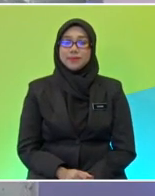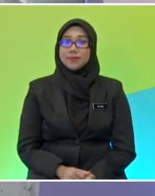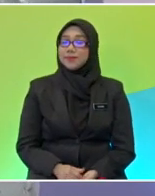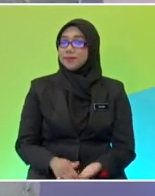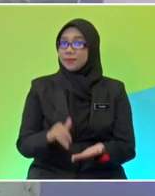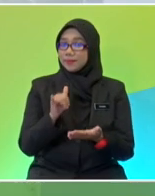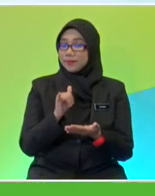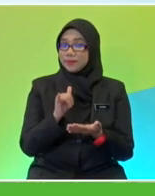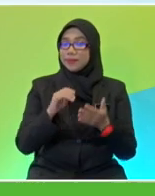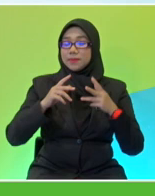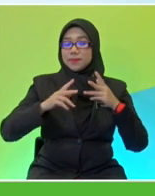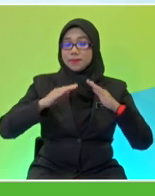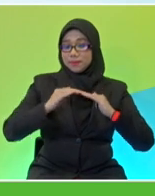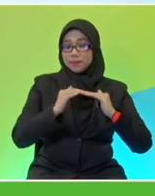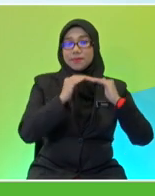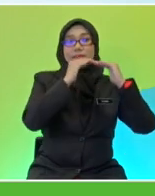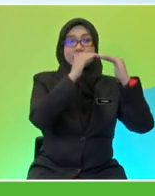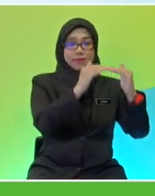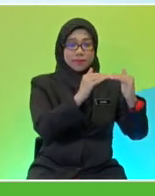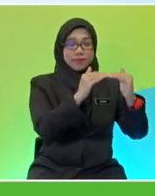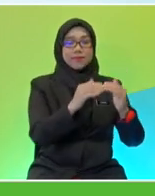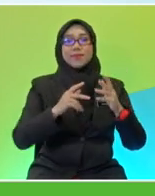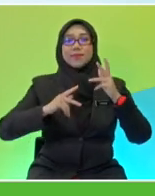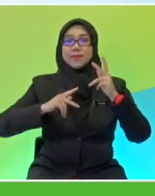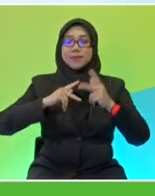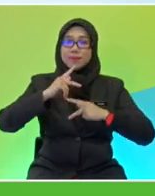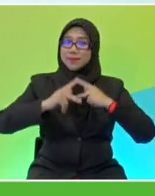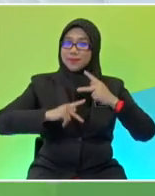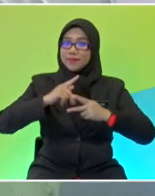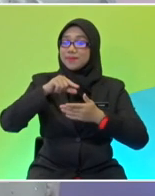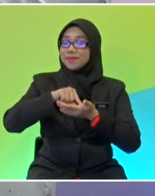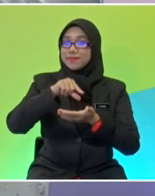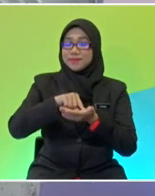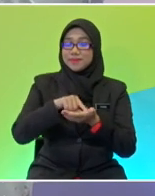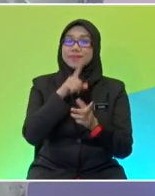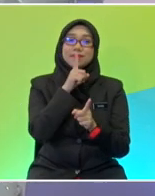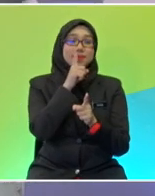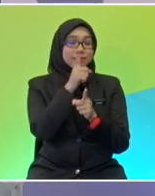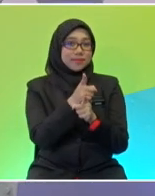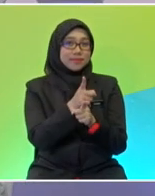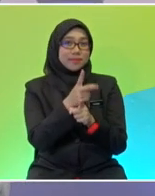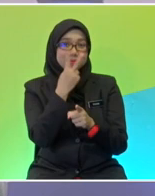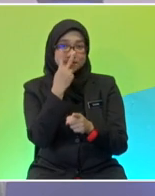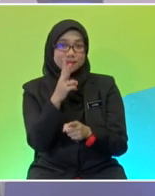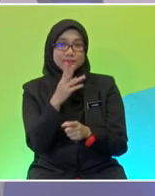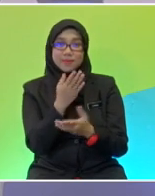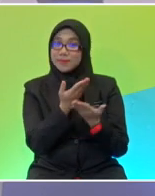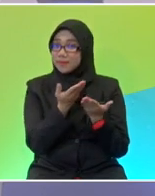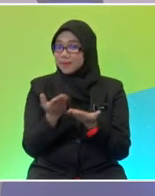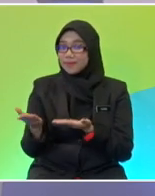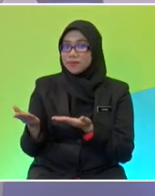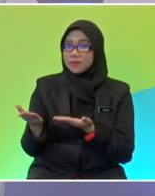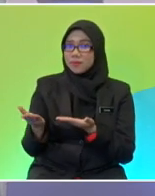peringkat kisaran ayam Oke sebenarnya Kris kalau kita lihat di sini kita